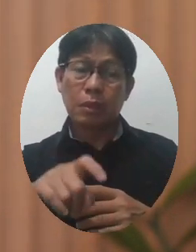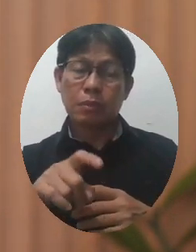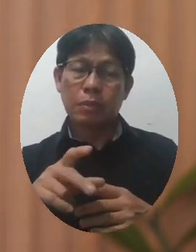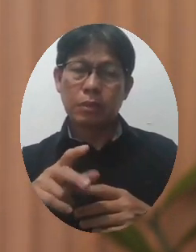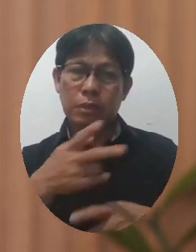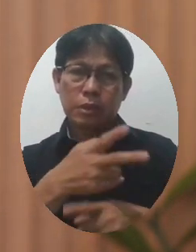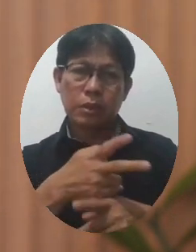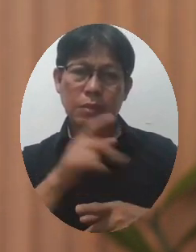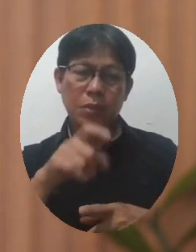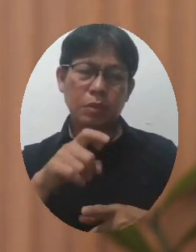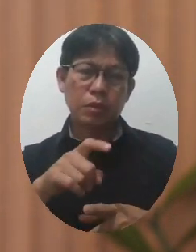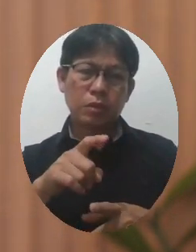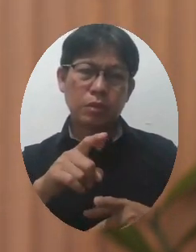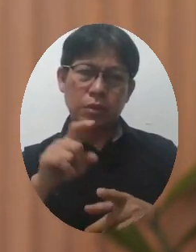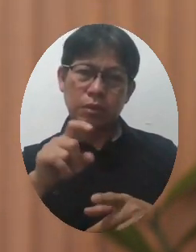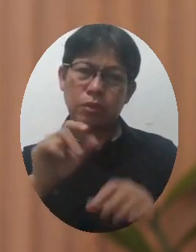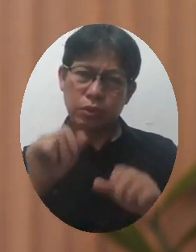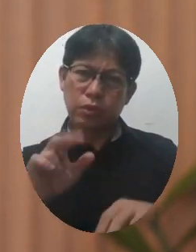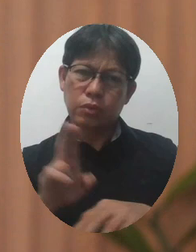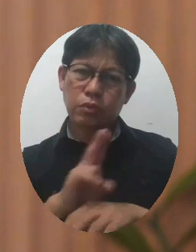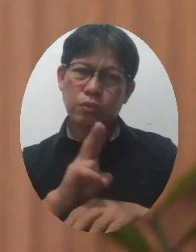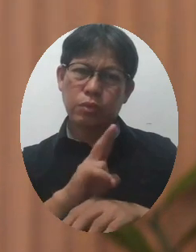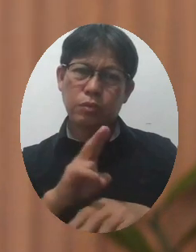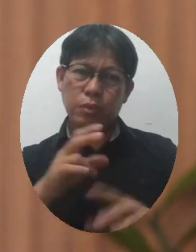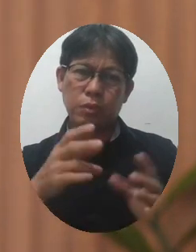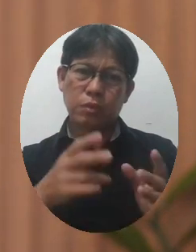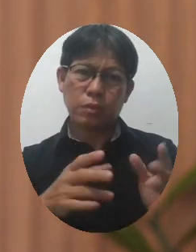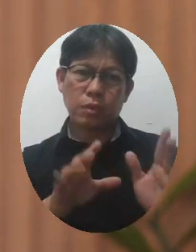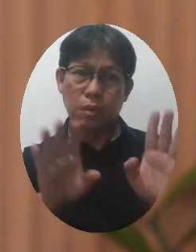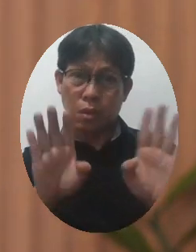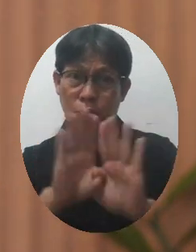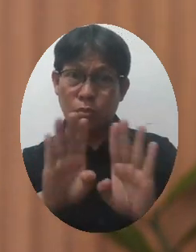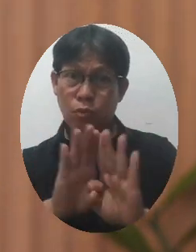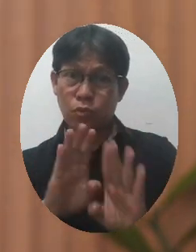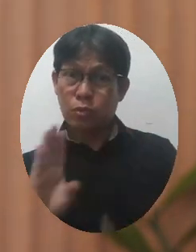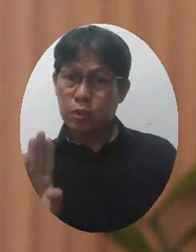equipment, no? Tulad ng mga bota at mga waterproof na equipment.